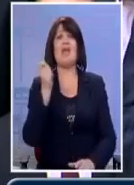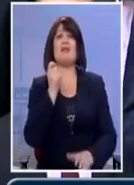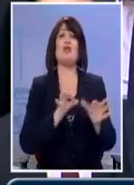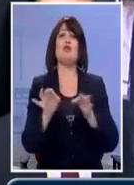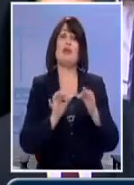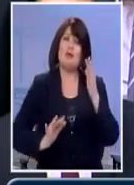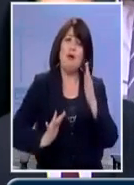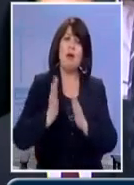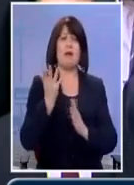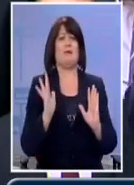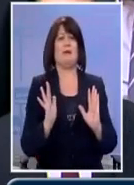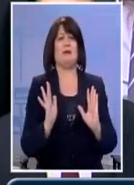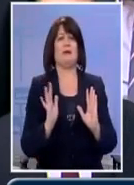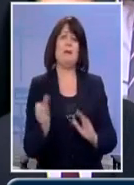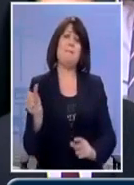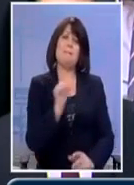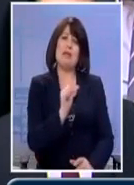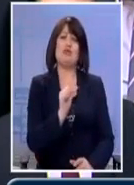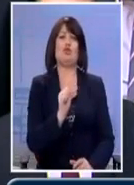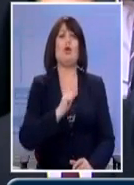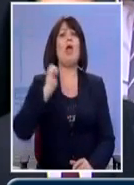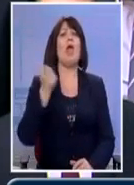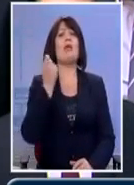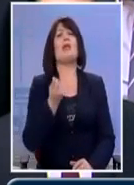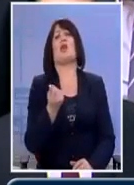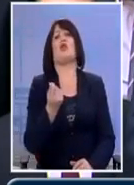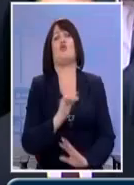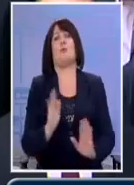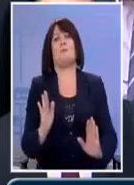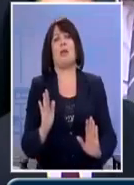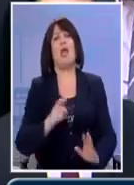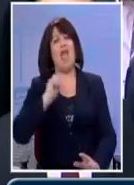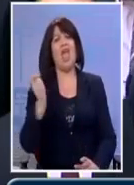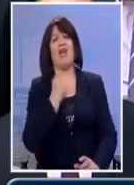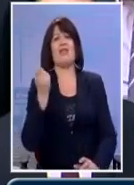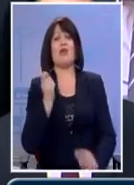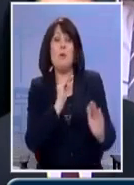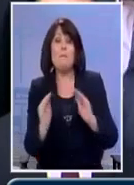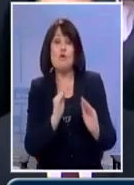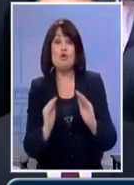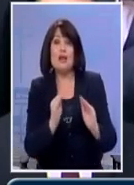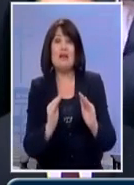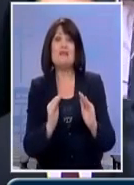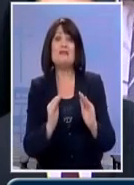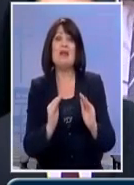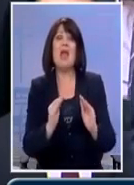σχέδιο αναπτύξεως. Επιστροφή στην εθνική οικονομία, στον εθνικό προστατευτισμό,